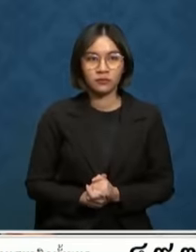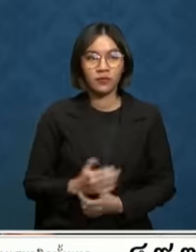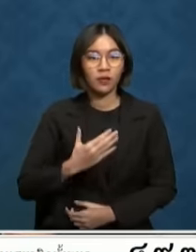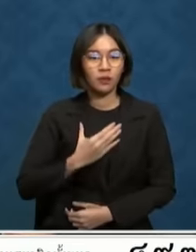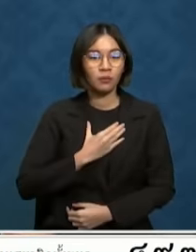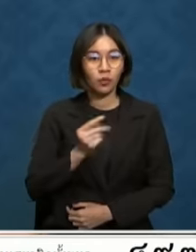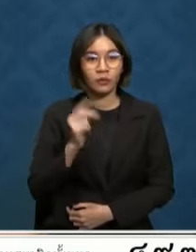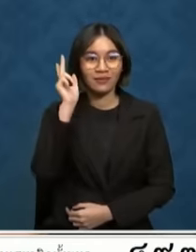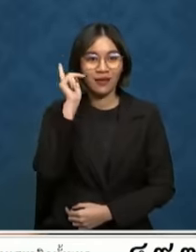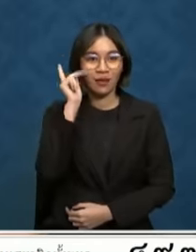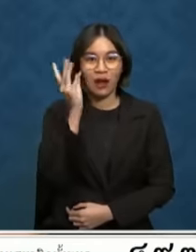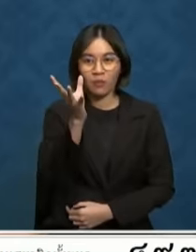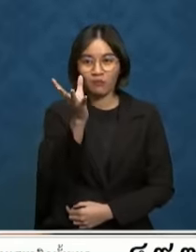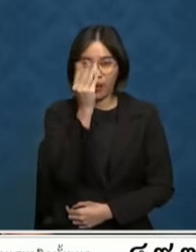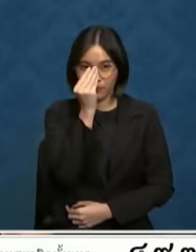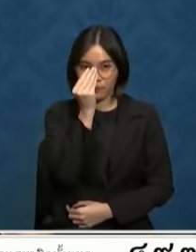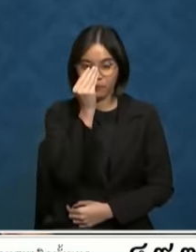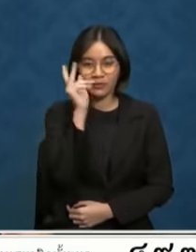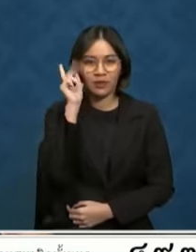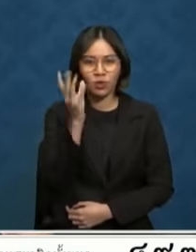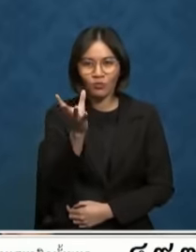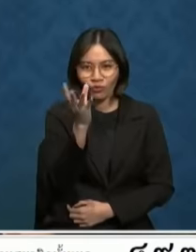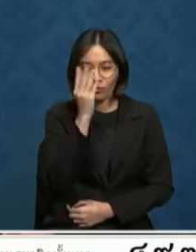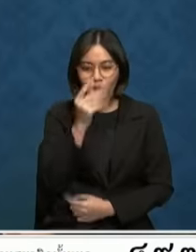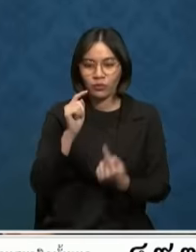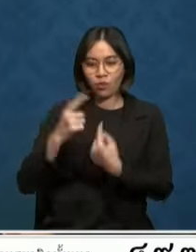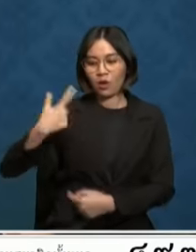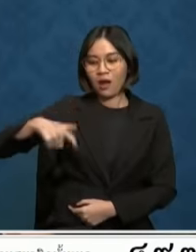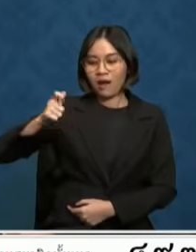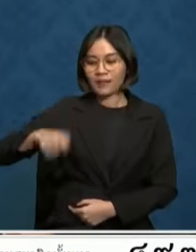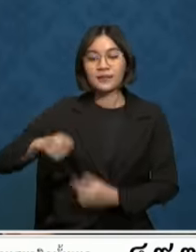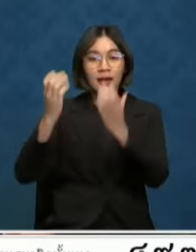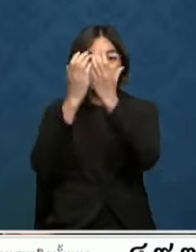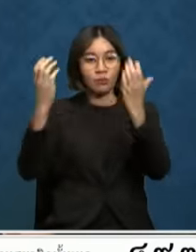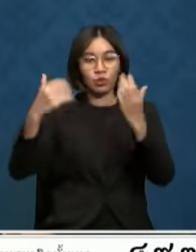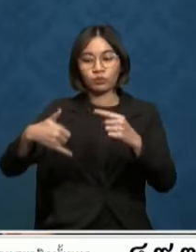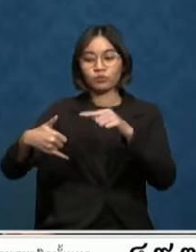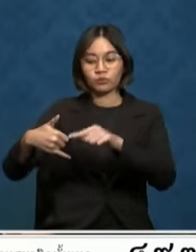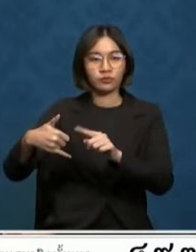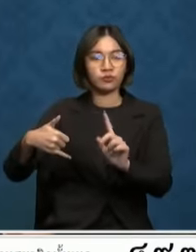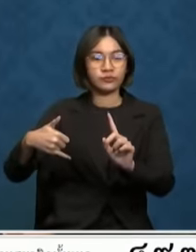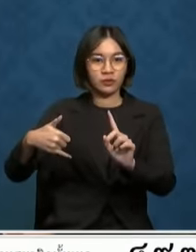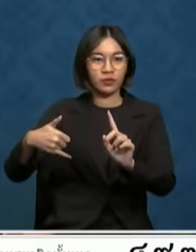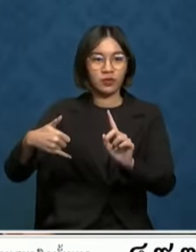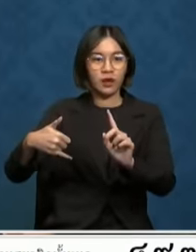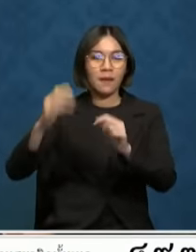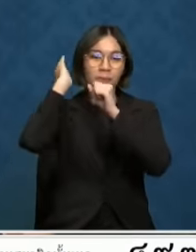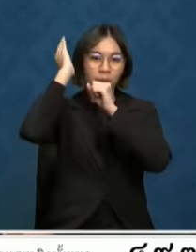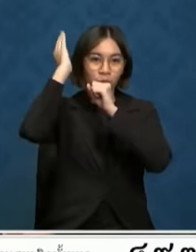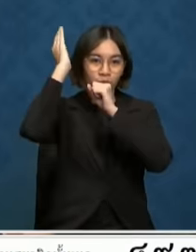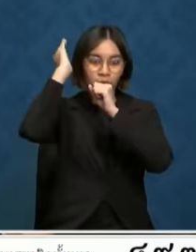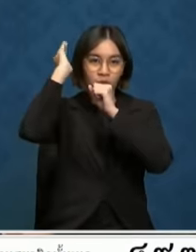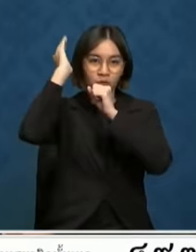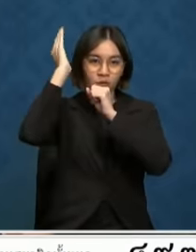ผมได้ดูข่าวตุลาการศาลรัฐธรรมนูญท่านนึงได้ไป